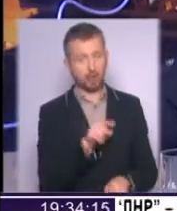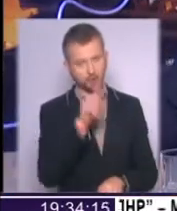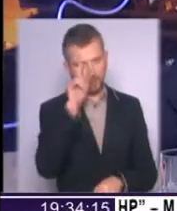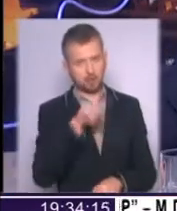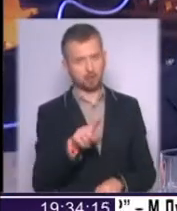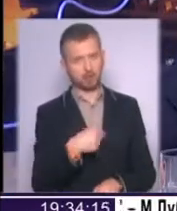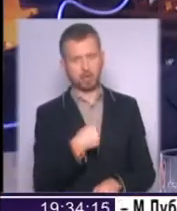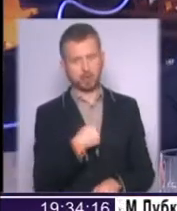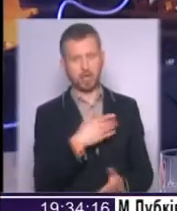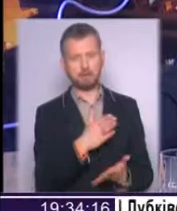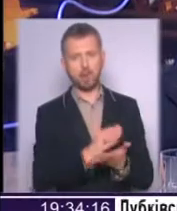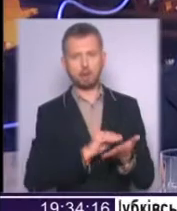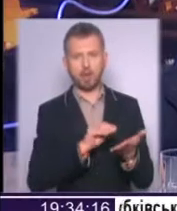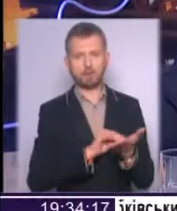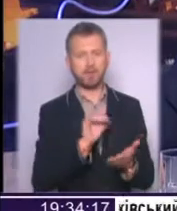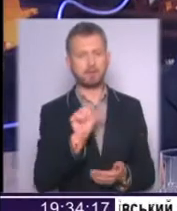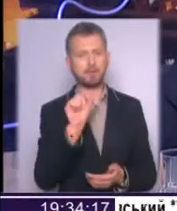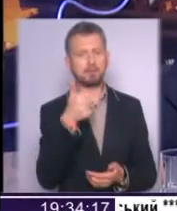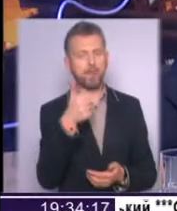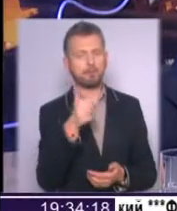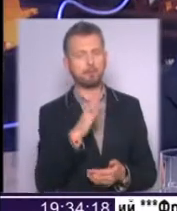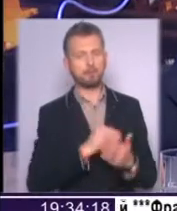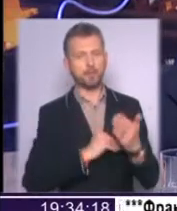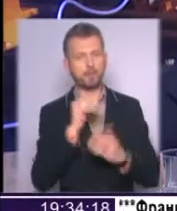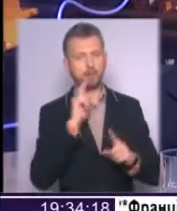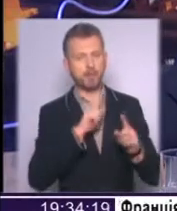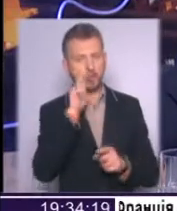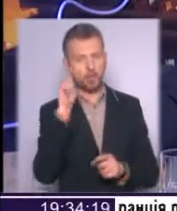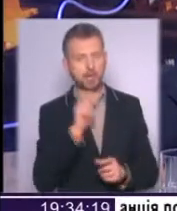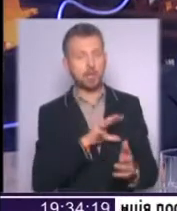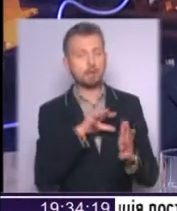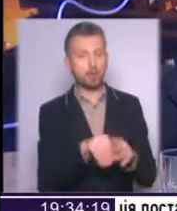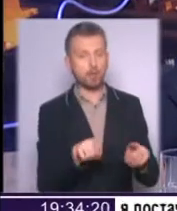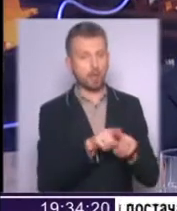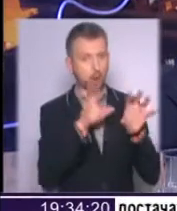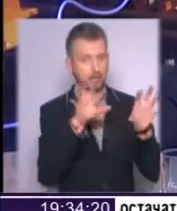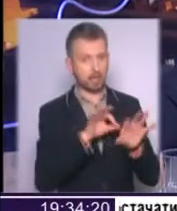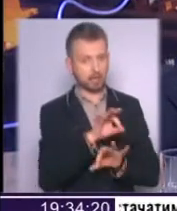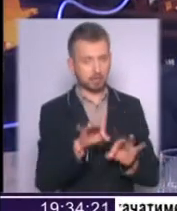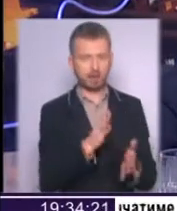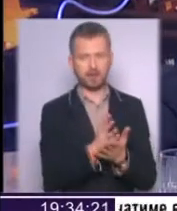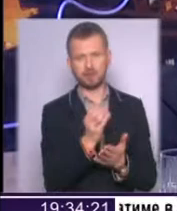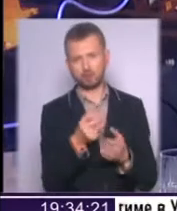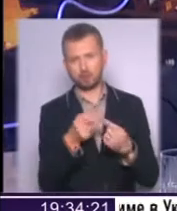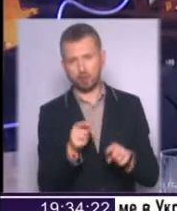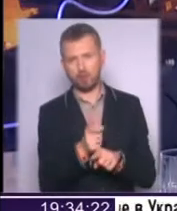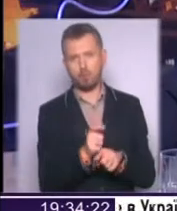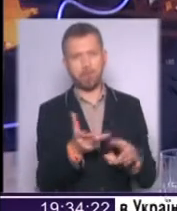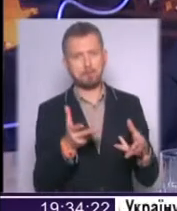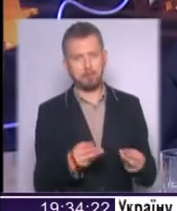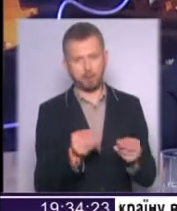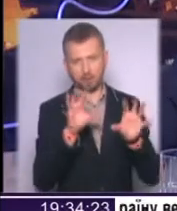что я являюсь автором и первым в Верховном Совете Украины внес такой законопроект. Есть еще альтернативные, более мягкие